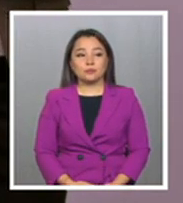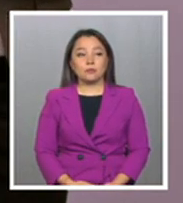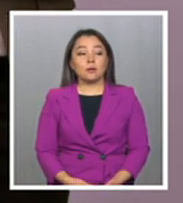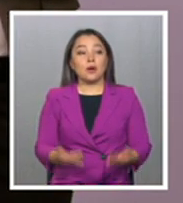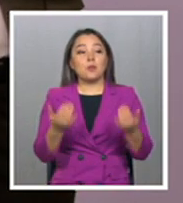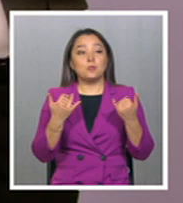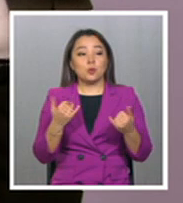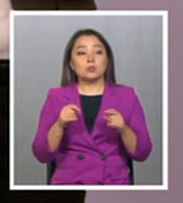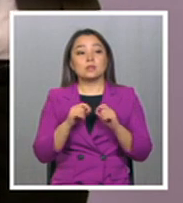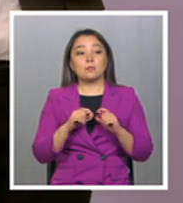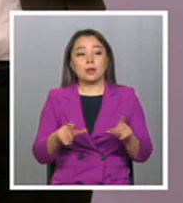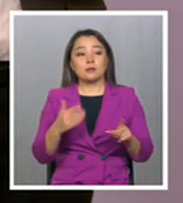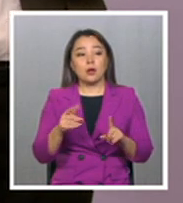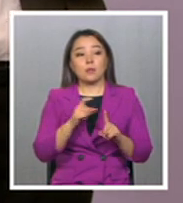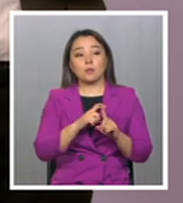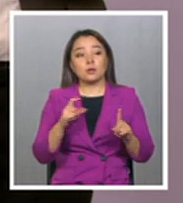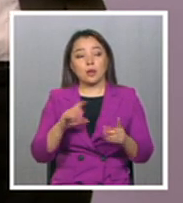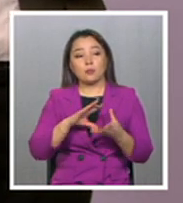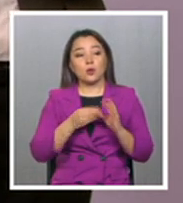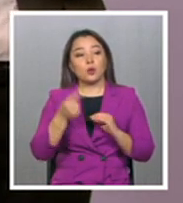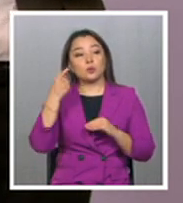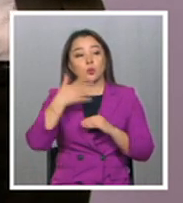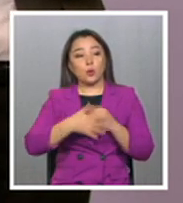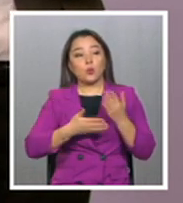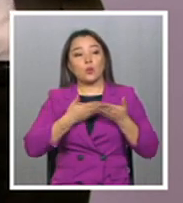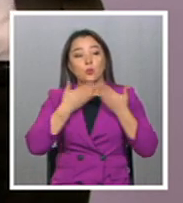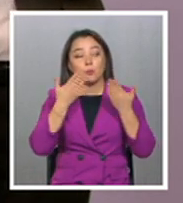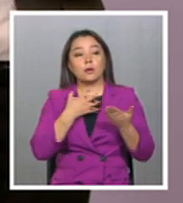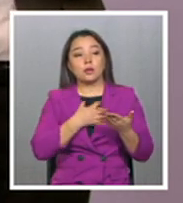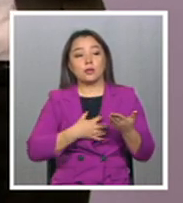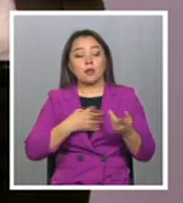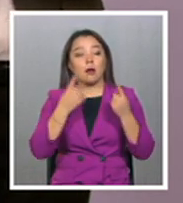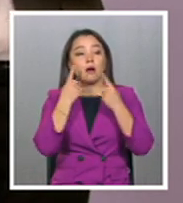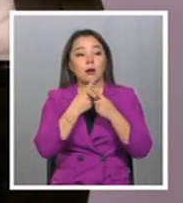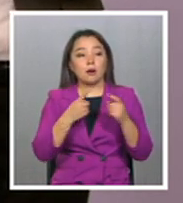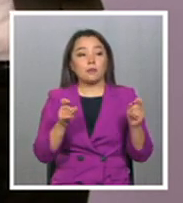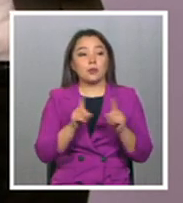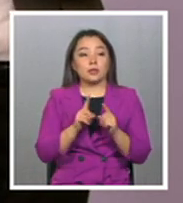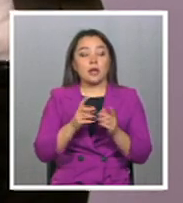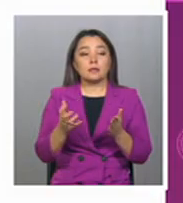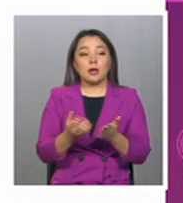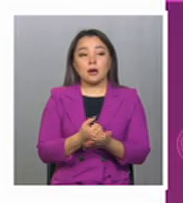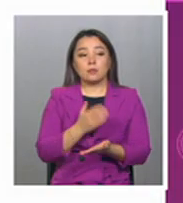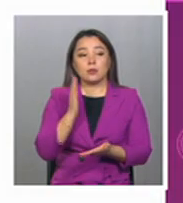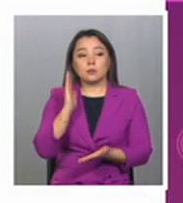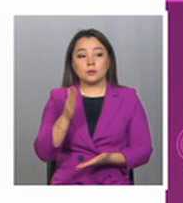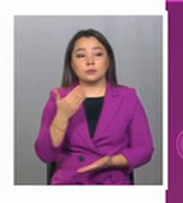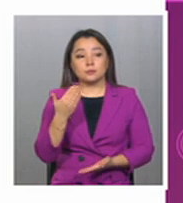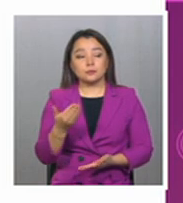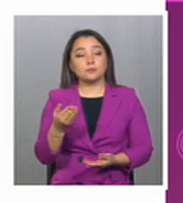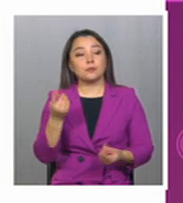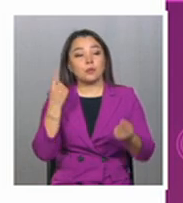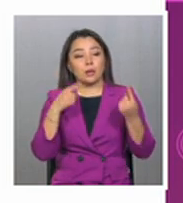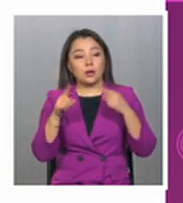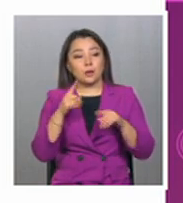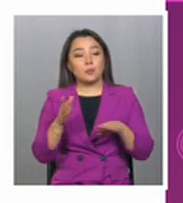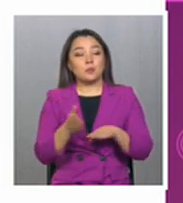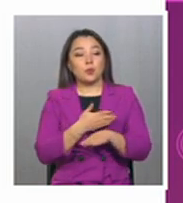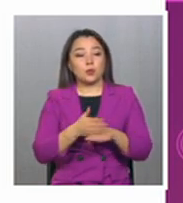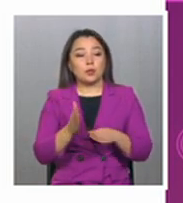Бүгінгі сабақта мәтінді түсініп оқып, қажетті ақпаратты табасыңдар. Шығарманы бөліктерге